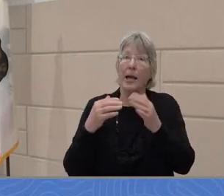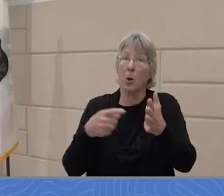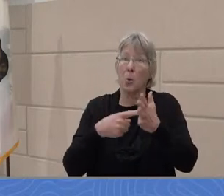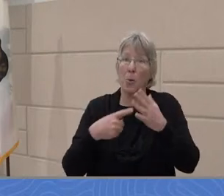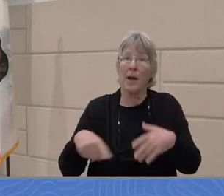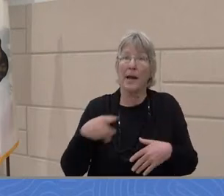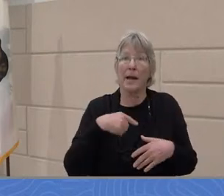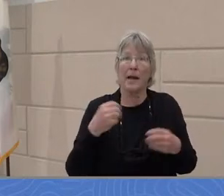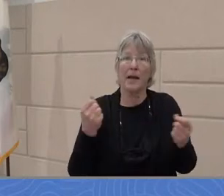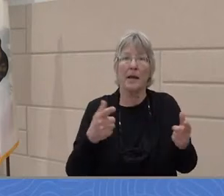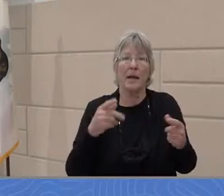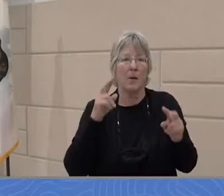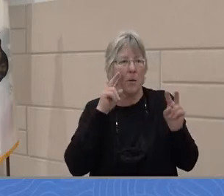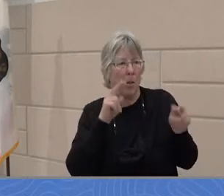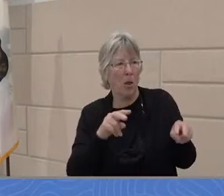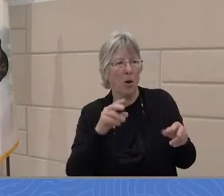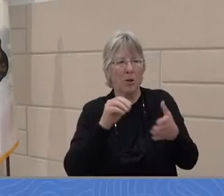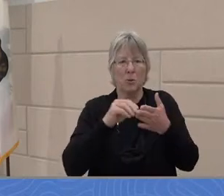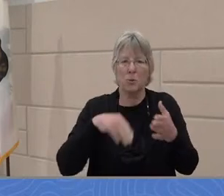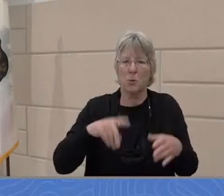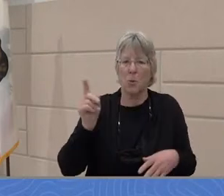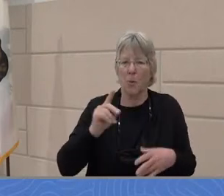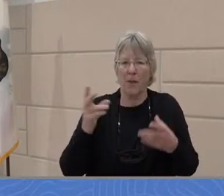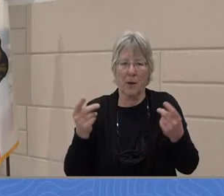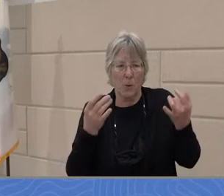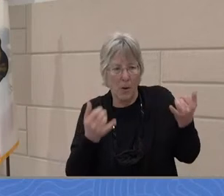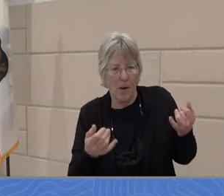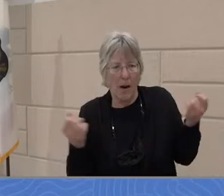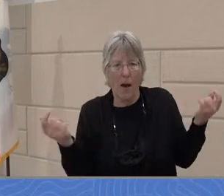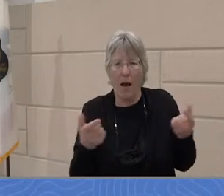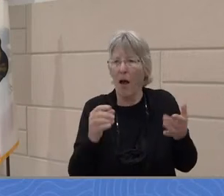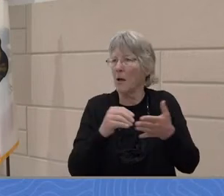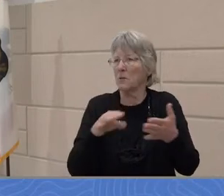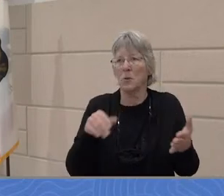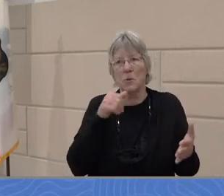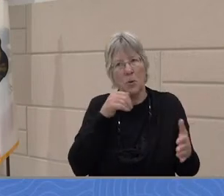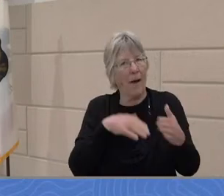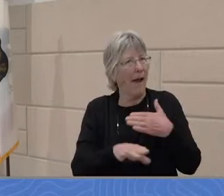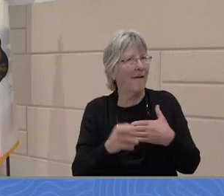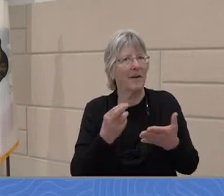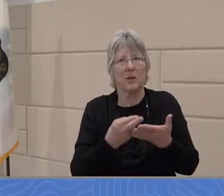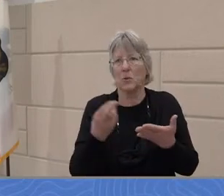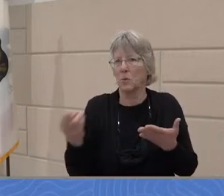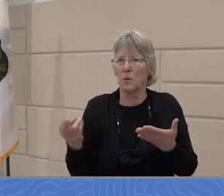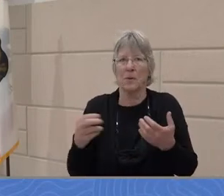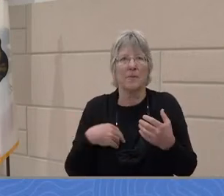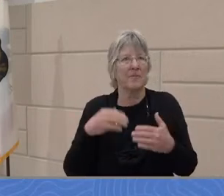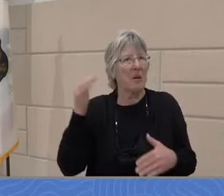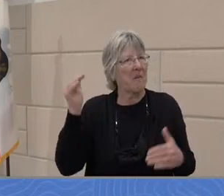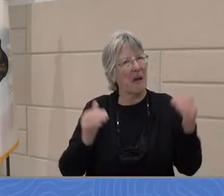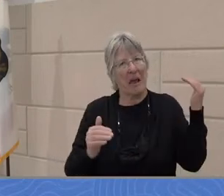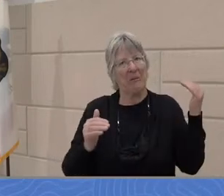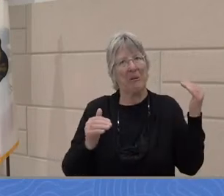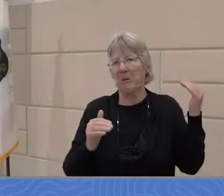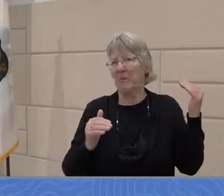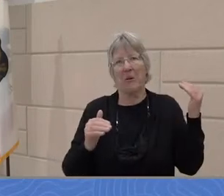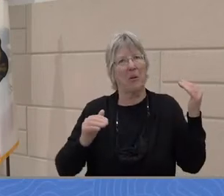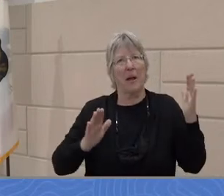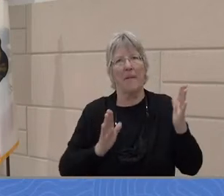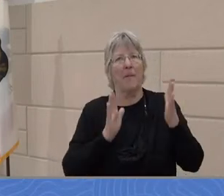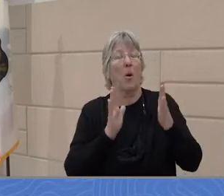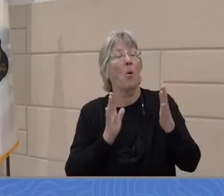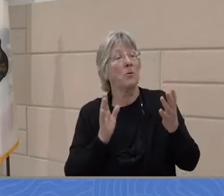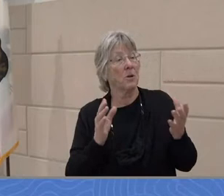สมัทโธคือทั่วยานาดำใบอ่อนเงียบเพียบสมัทโธนั่งสมาเพียบคืนนี้ตามกระซูมอบร